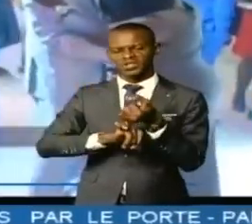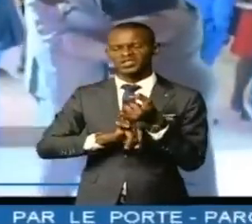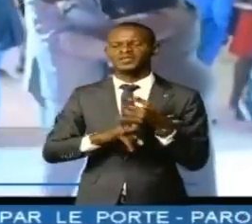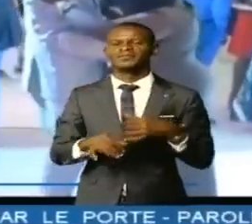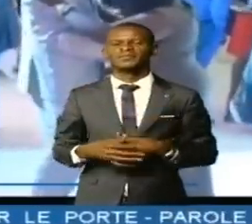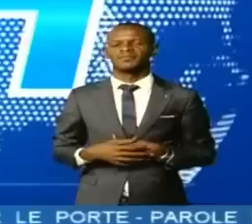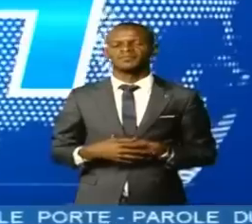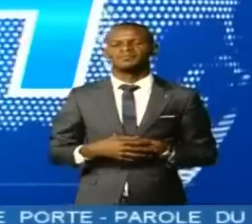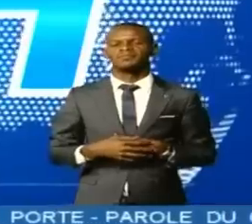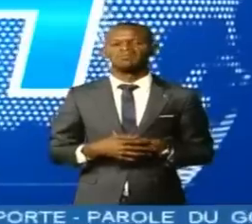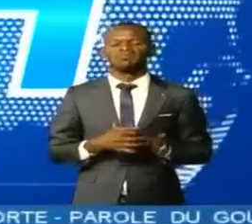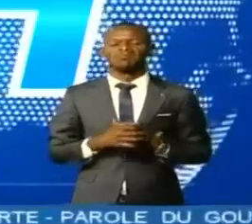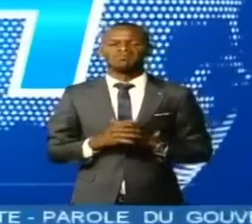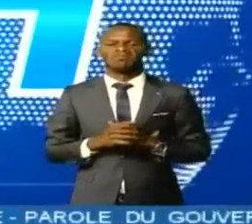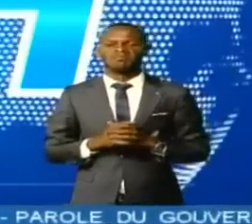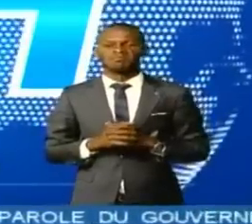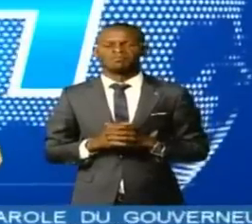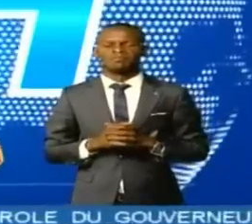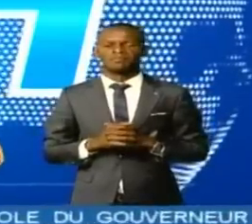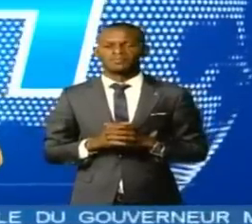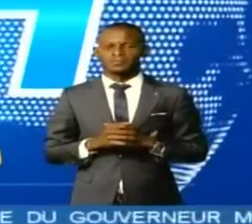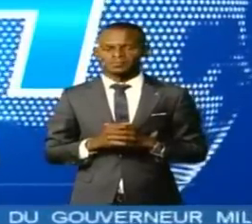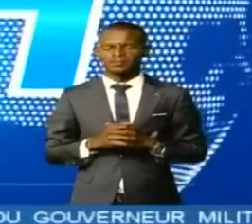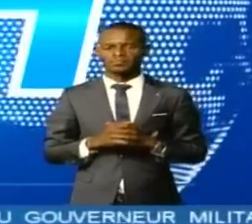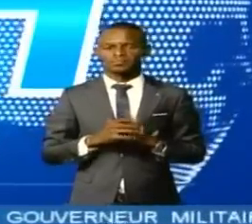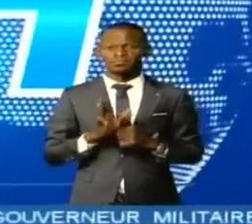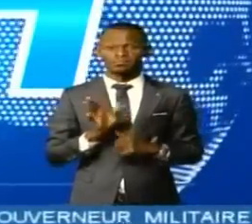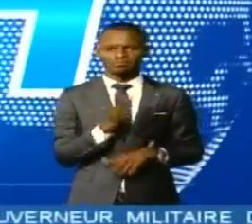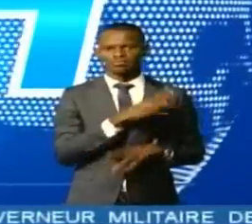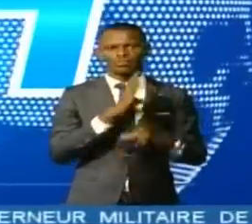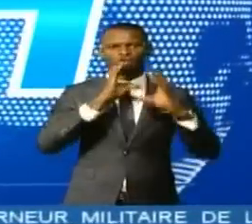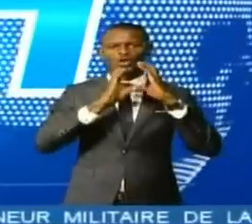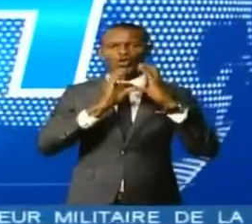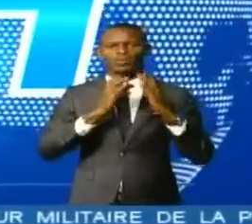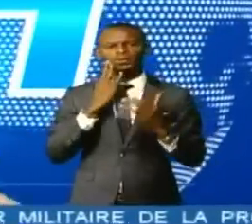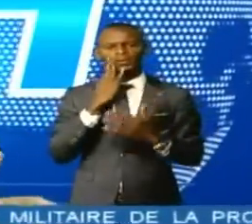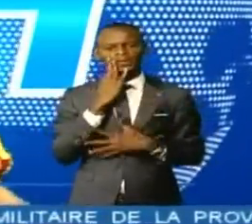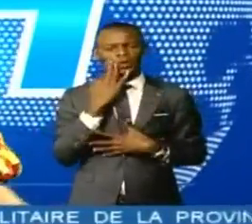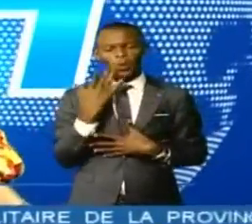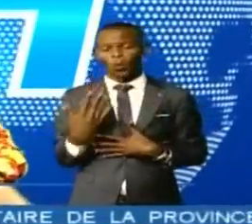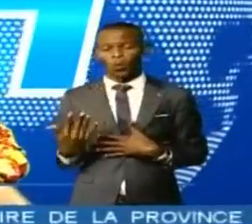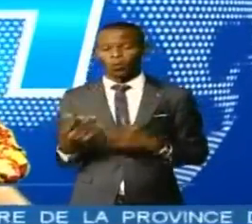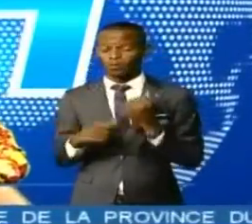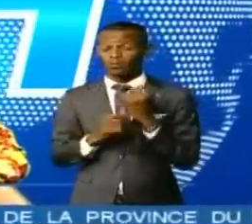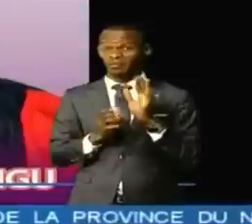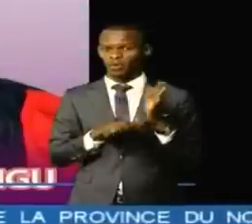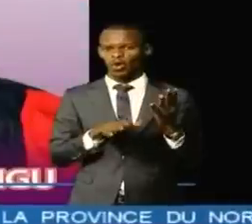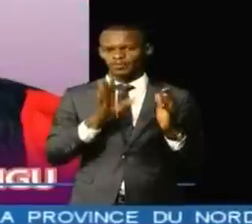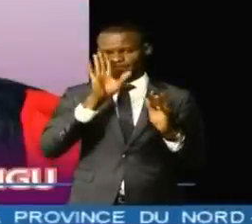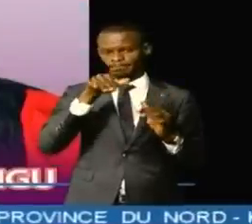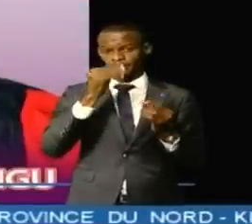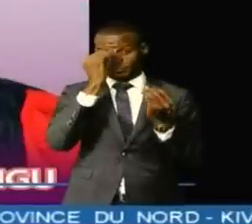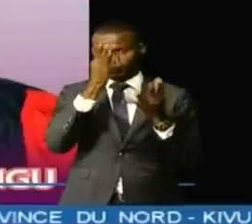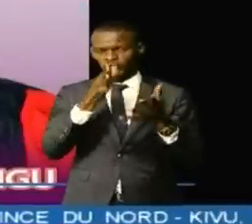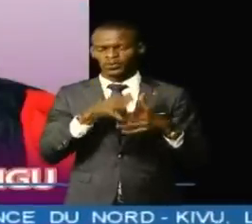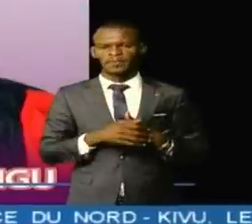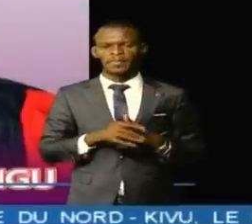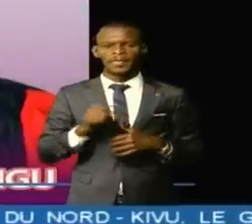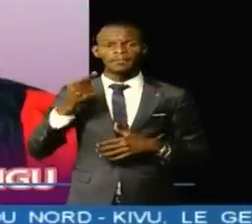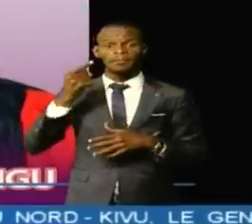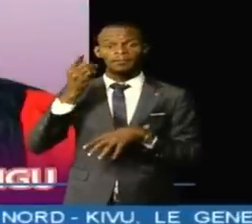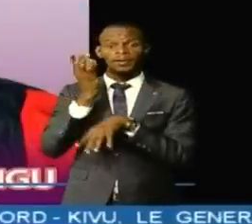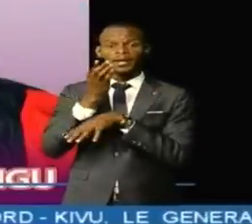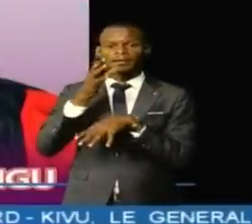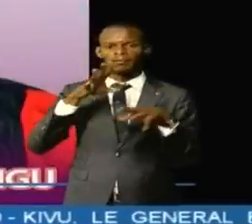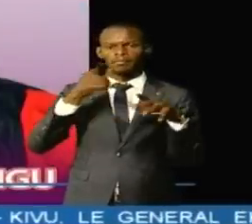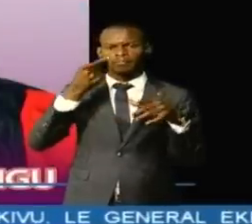le prochain tour? Suivez ces communiqués nécrologiques avant de boucler ce journal. Le premier président du Conseil d'État,